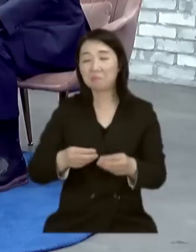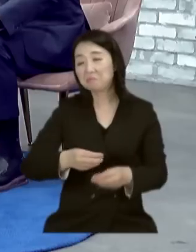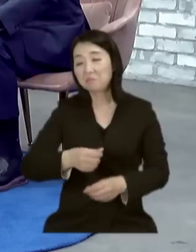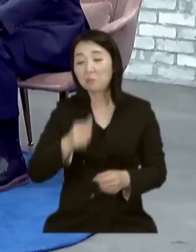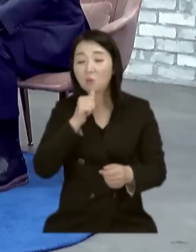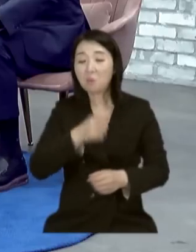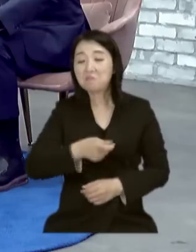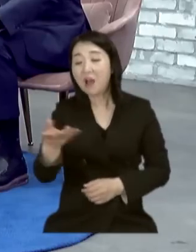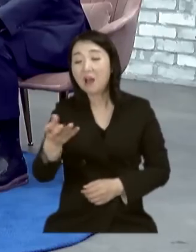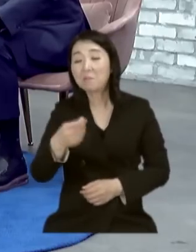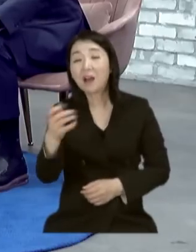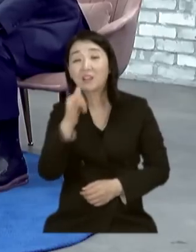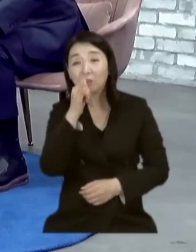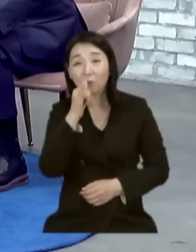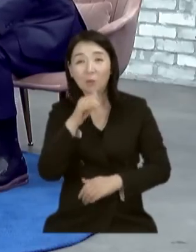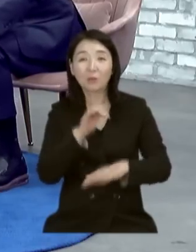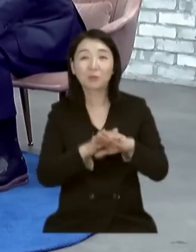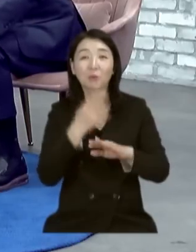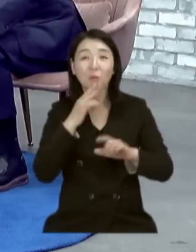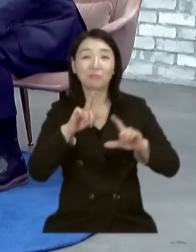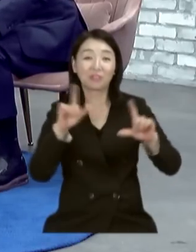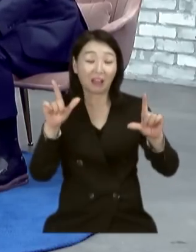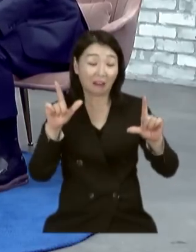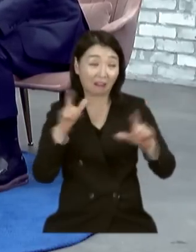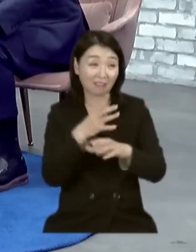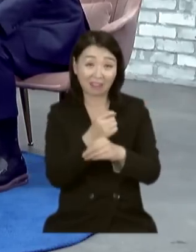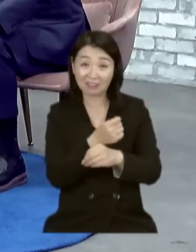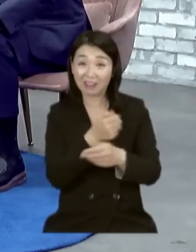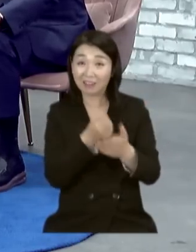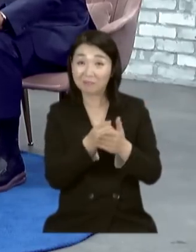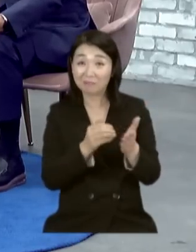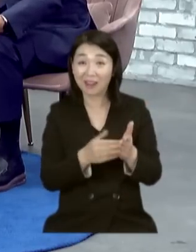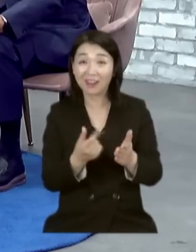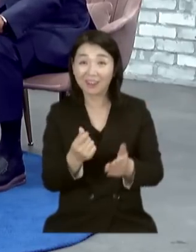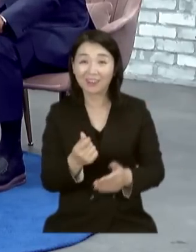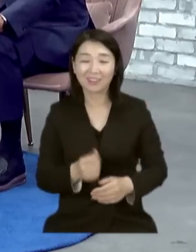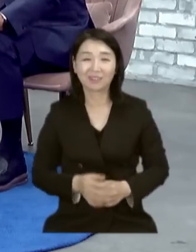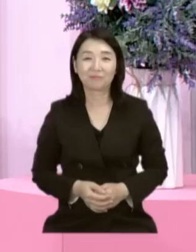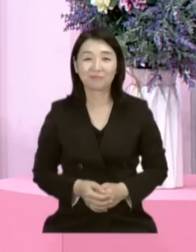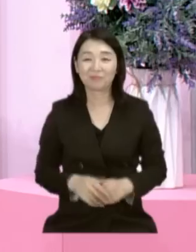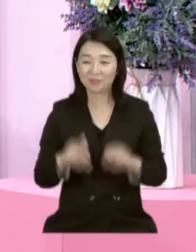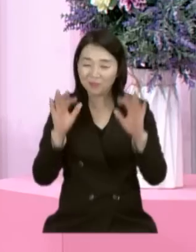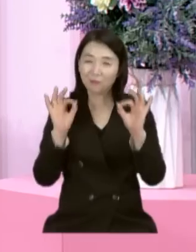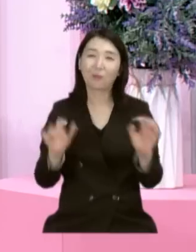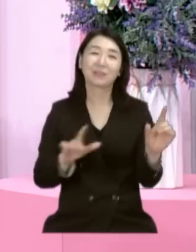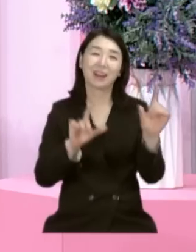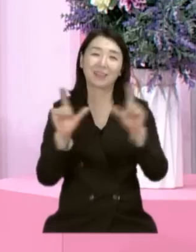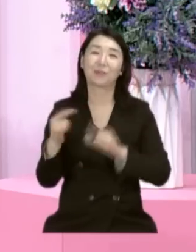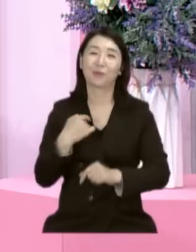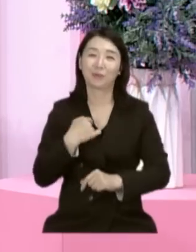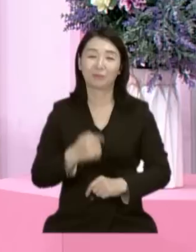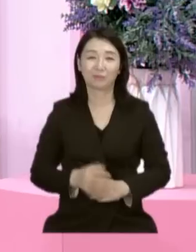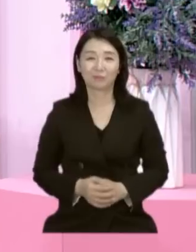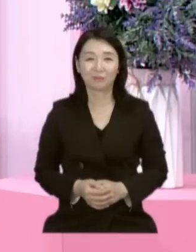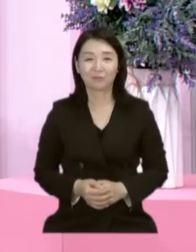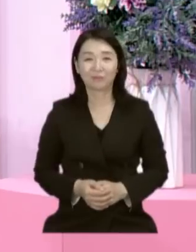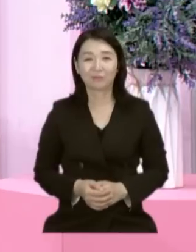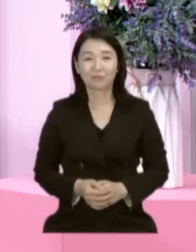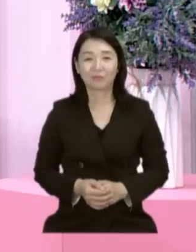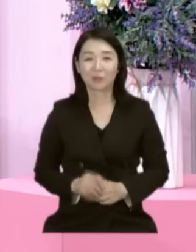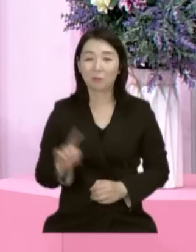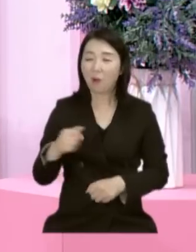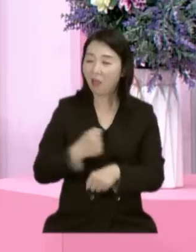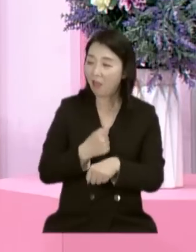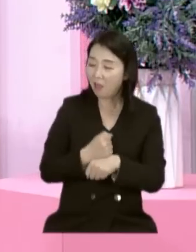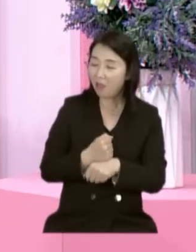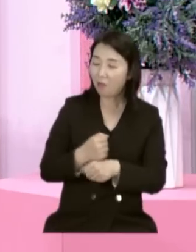있더라고요. 예. 손 없는 날 잡아오고. 그 손 없는 날 잡아오고 이래가지고 그런 걸 늘 보고 살았습니다. 네, 네, 네. 참 뭘